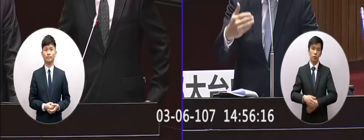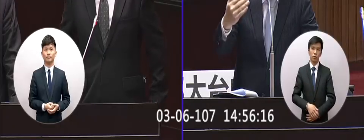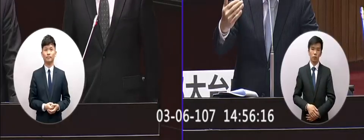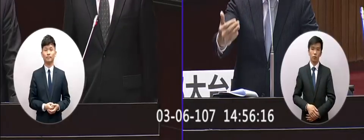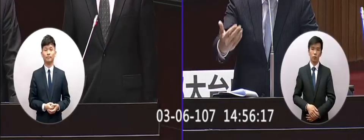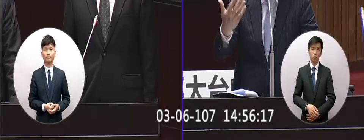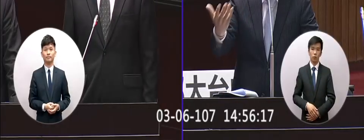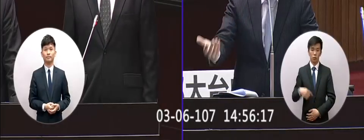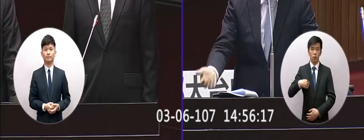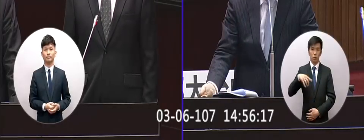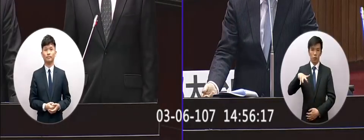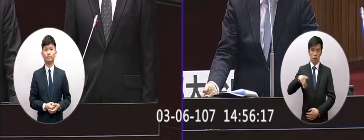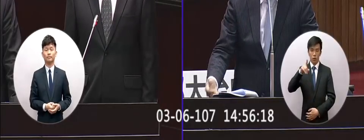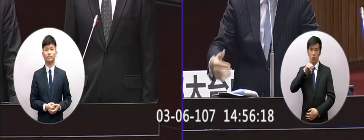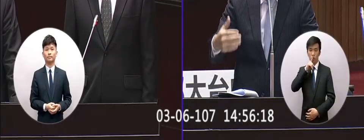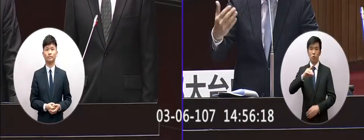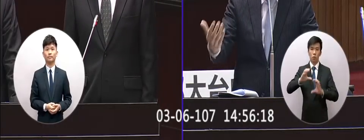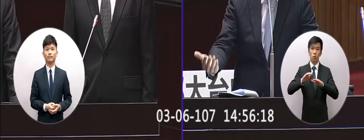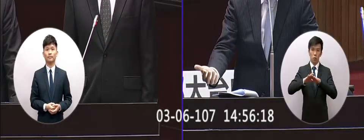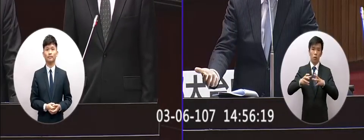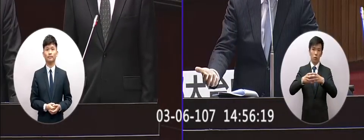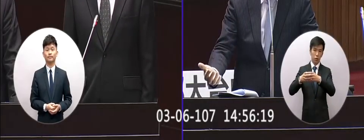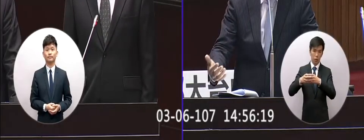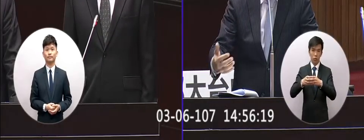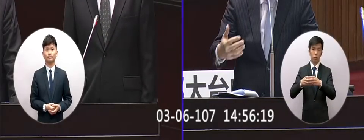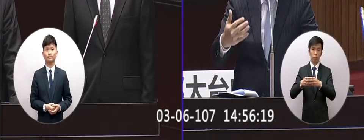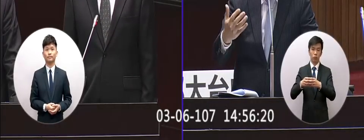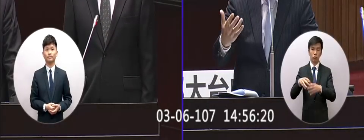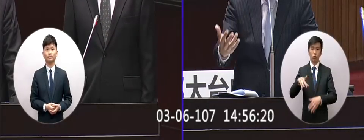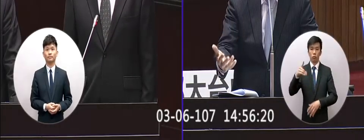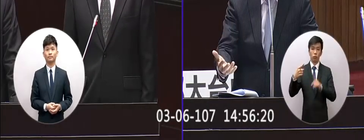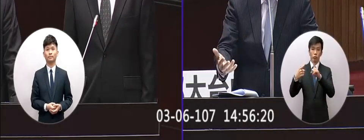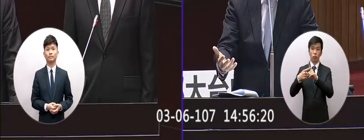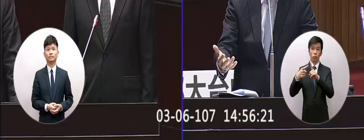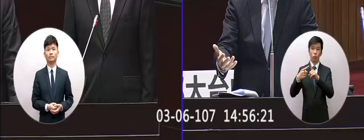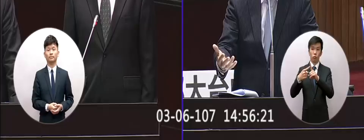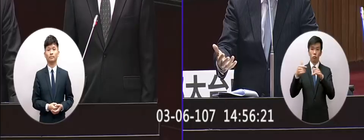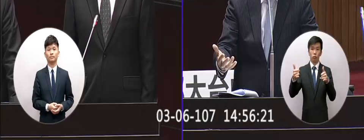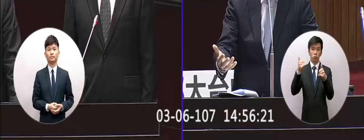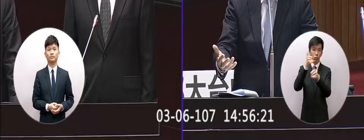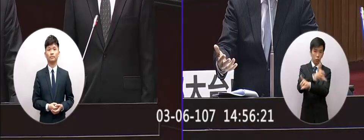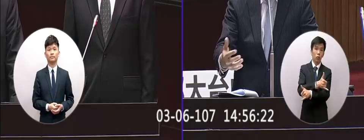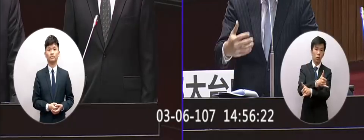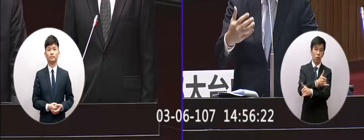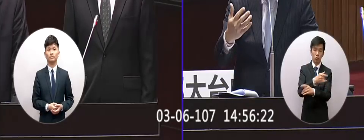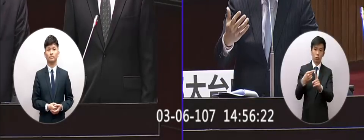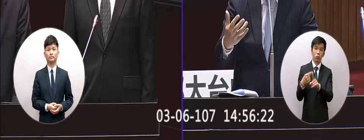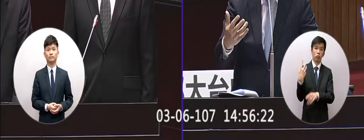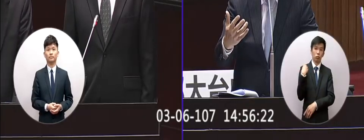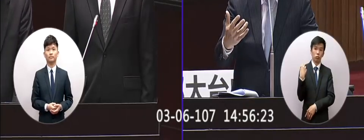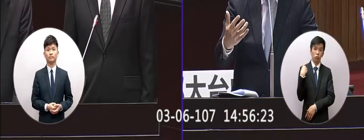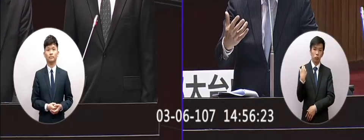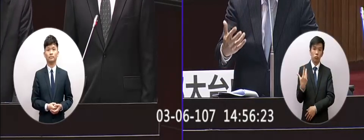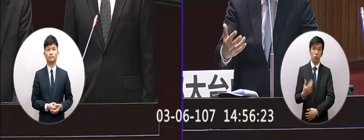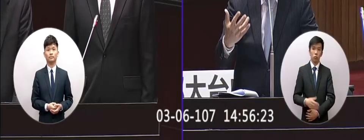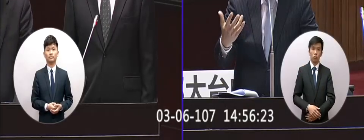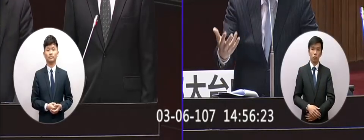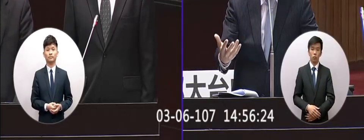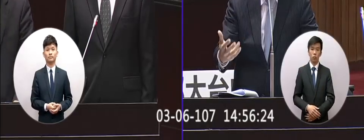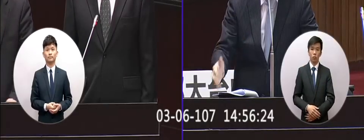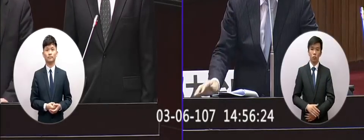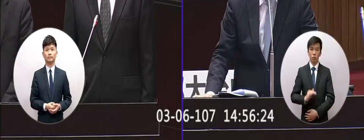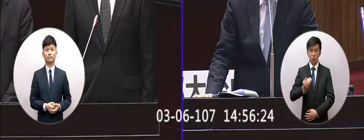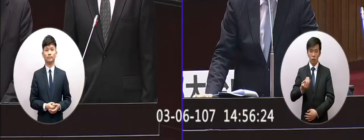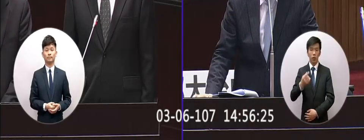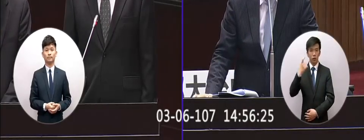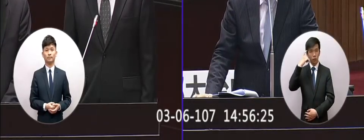我刚刚讲一开始我讲国安团队换位置，没有换人，但是起码思维